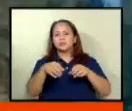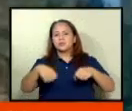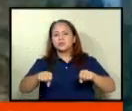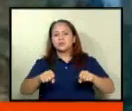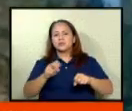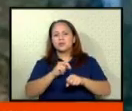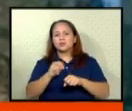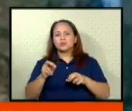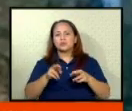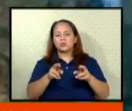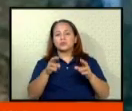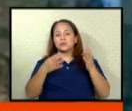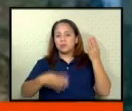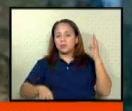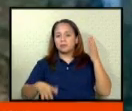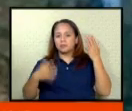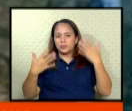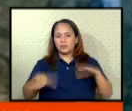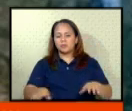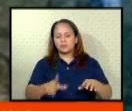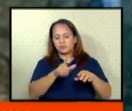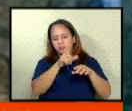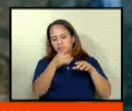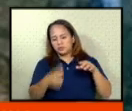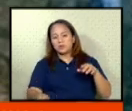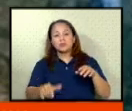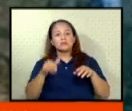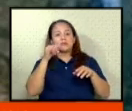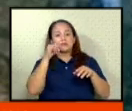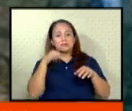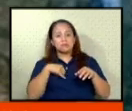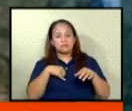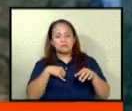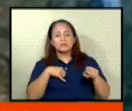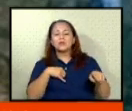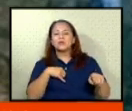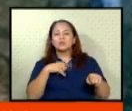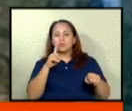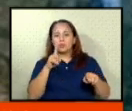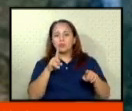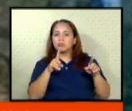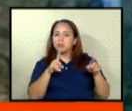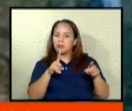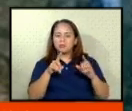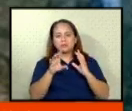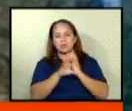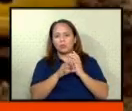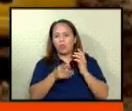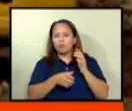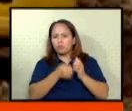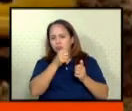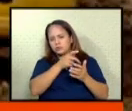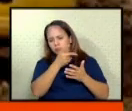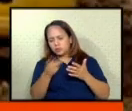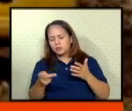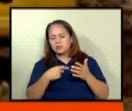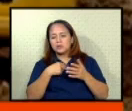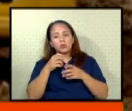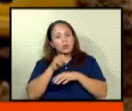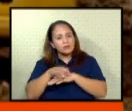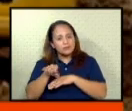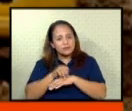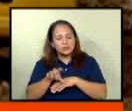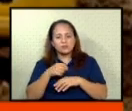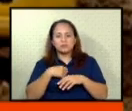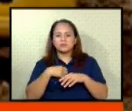motorista ang National Road sa Benguet matapos gumuho ang kalsada kahapon. Isang sasakyan pa ang muntik mahulog dyan, kaya pinapayuhan muna